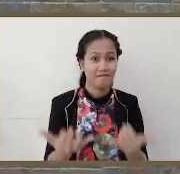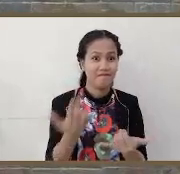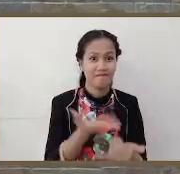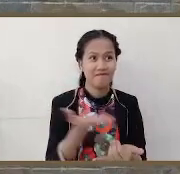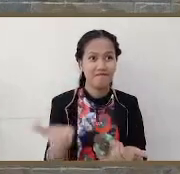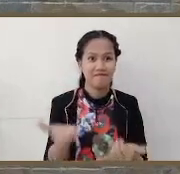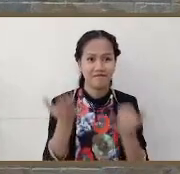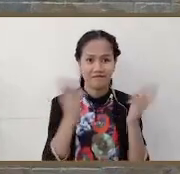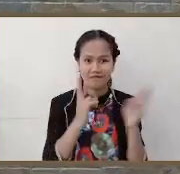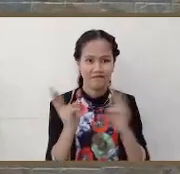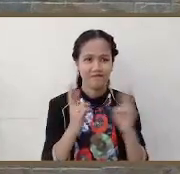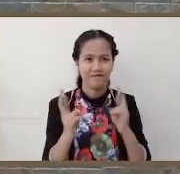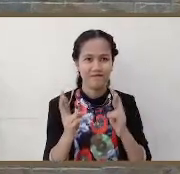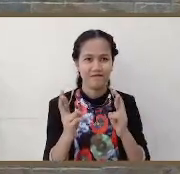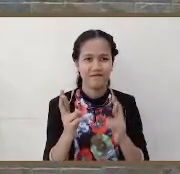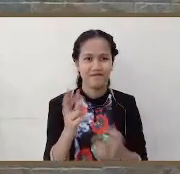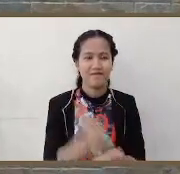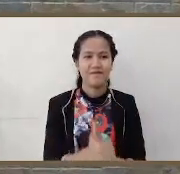Alright? Again, like I said,